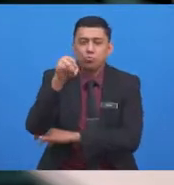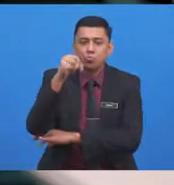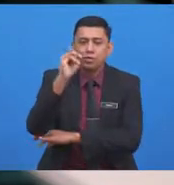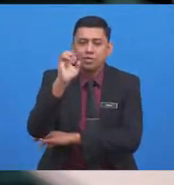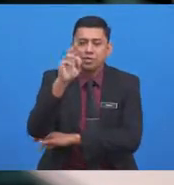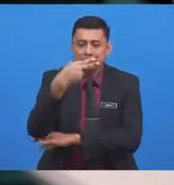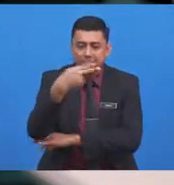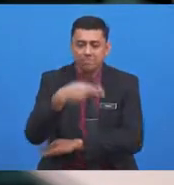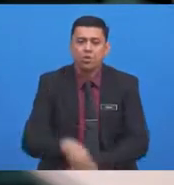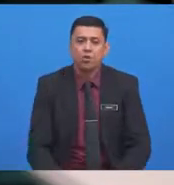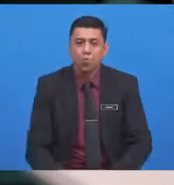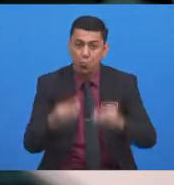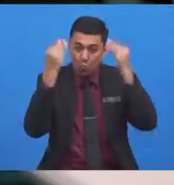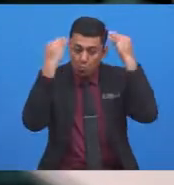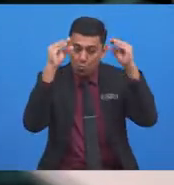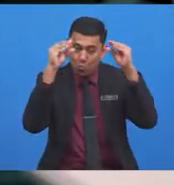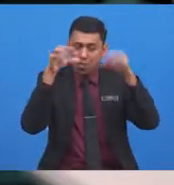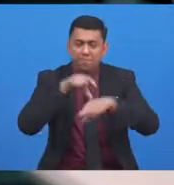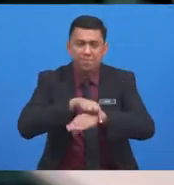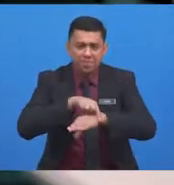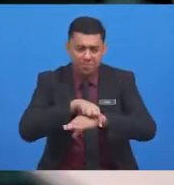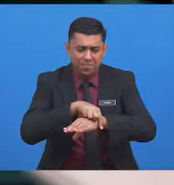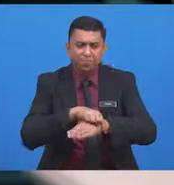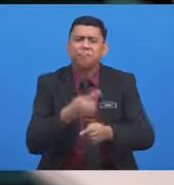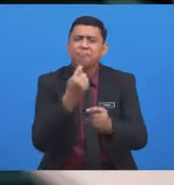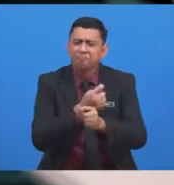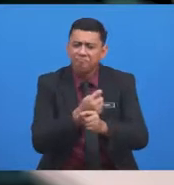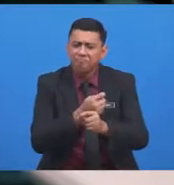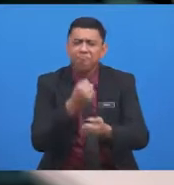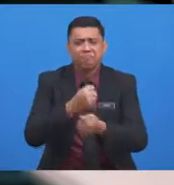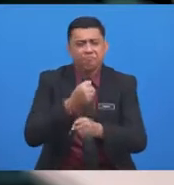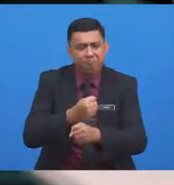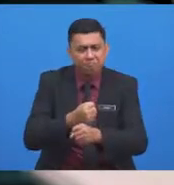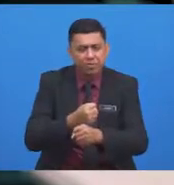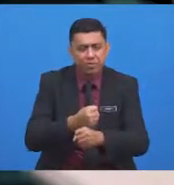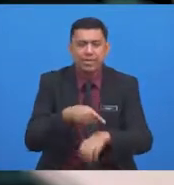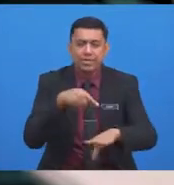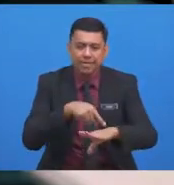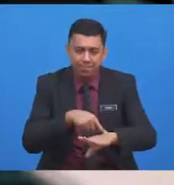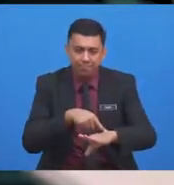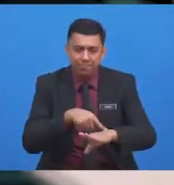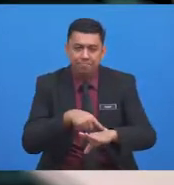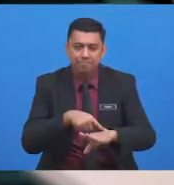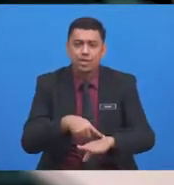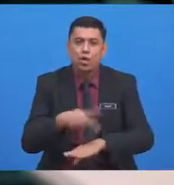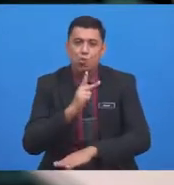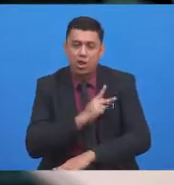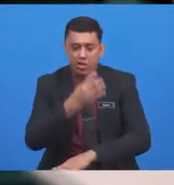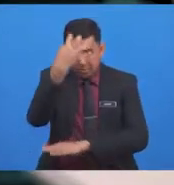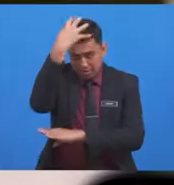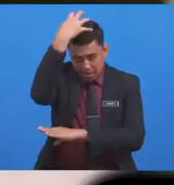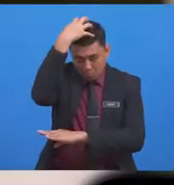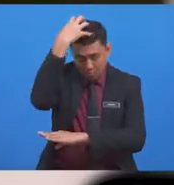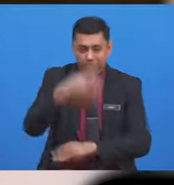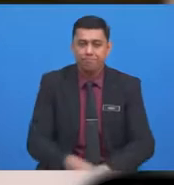guru geografi tingkatan 6 yang berkhidmat di Kolej Tingkatan 6 Sultan Abdul Aziz, Kuala Selangor.